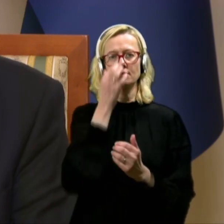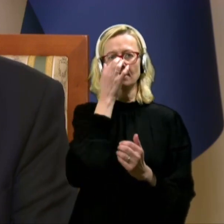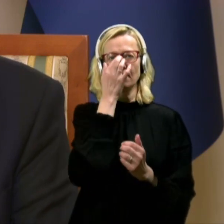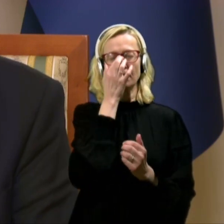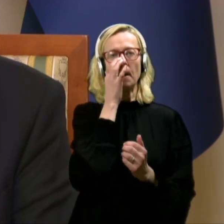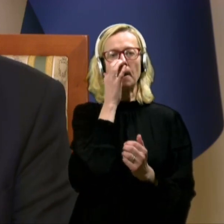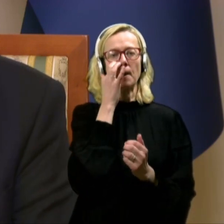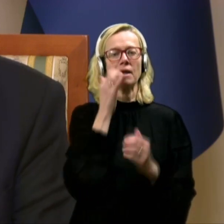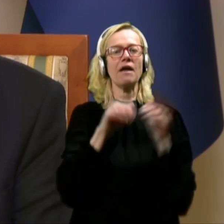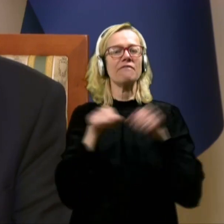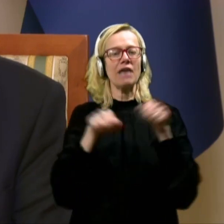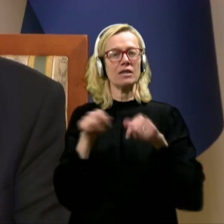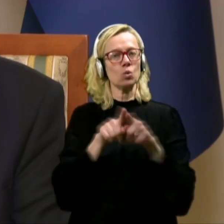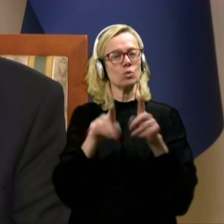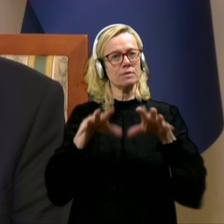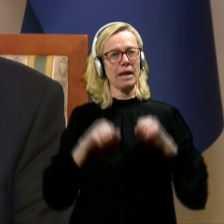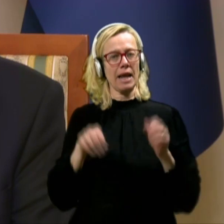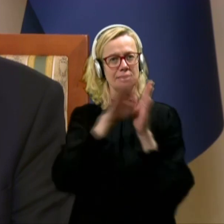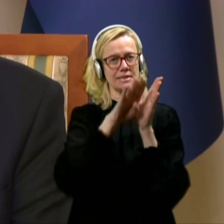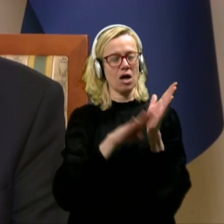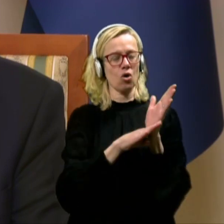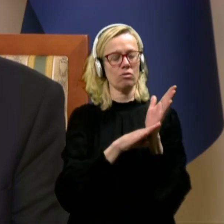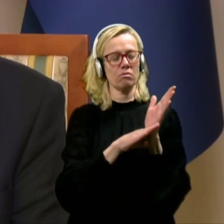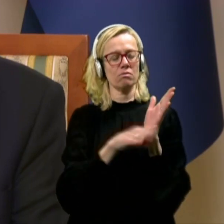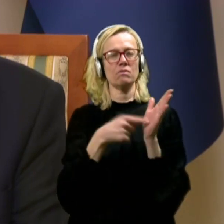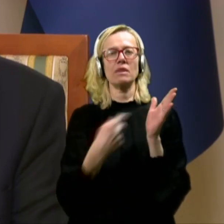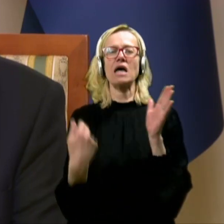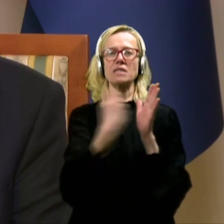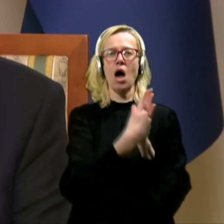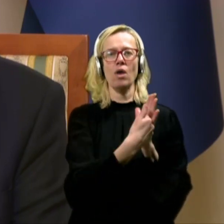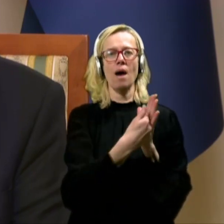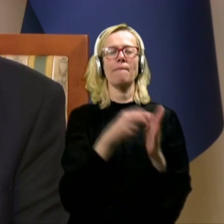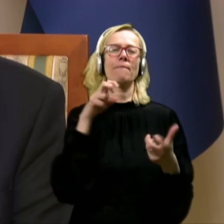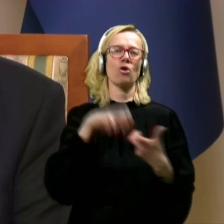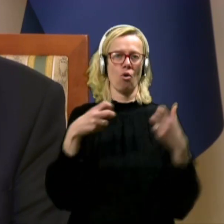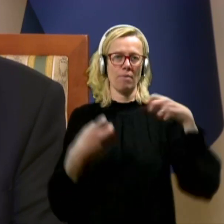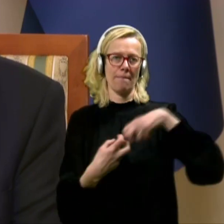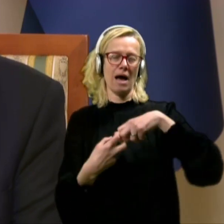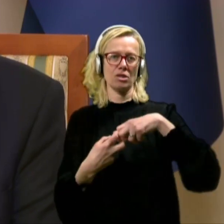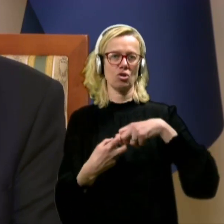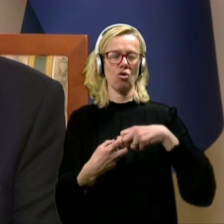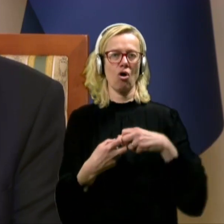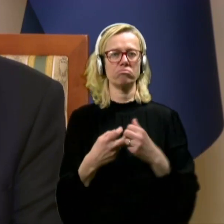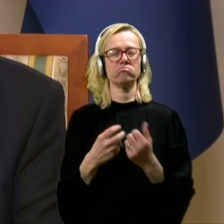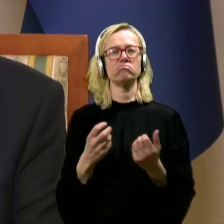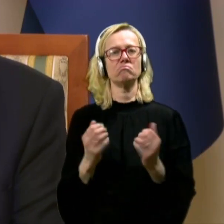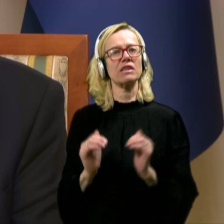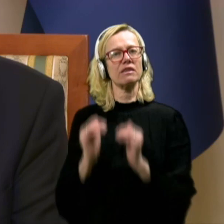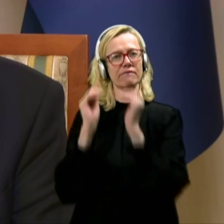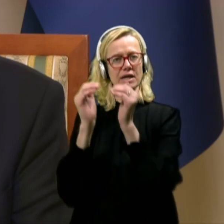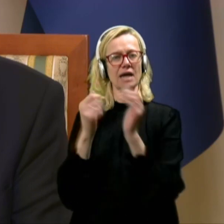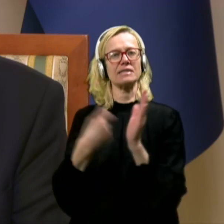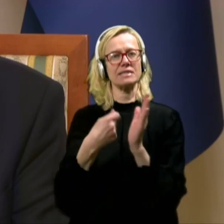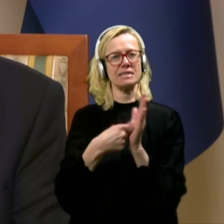Vlada je sprejela tudi zakon, s katerim naslavlja problematiko dviga cen